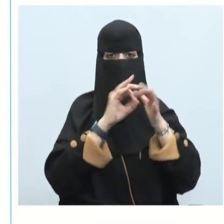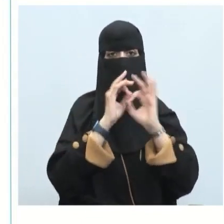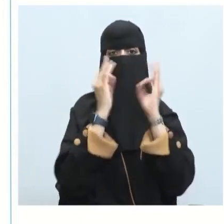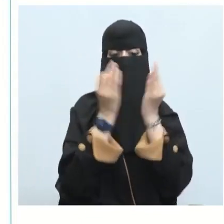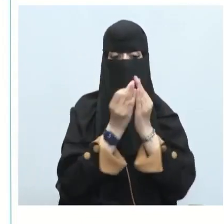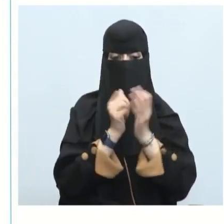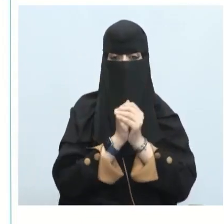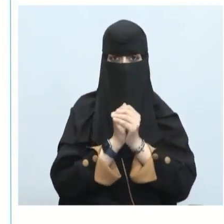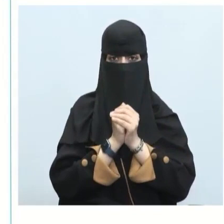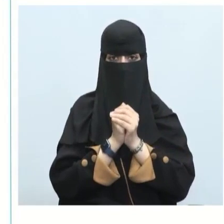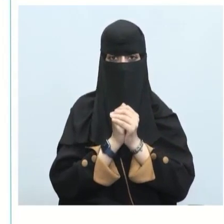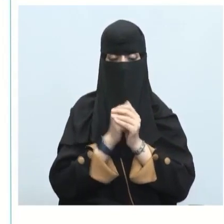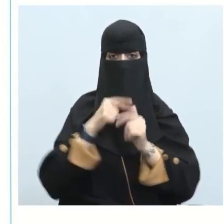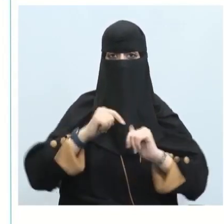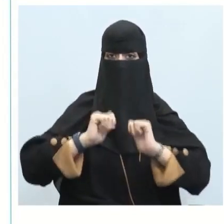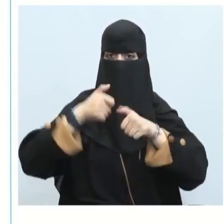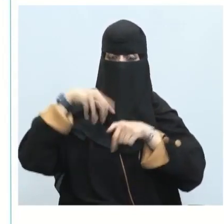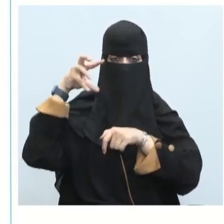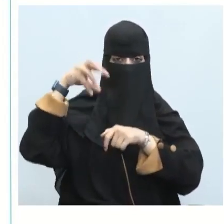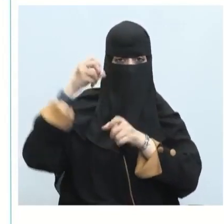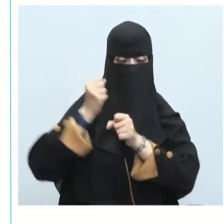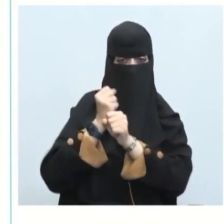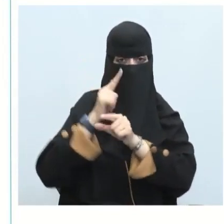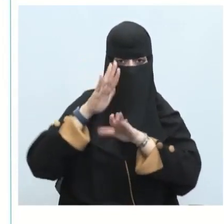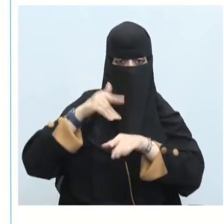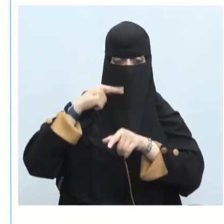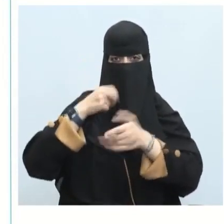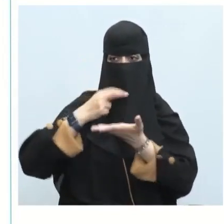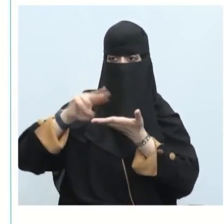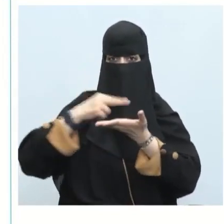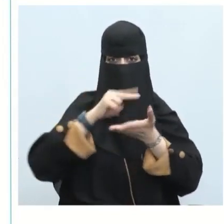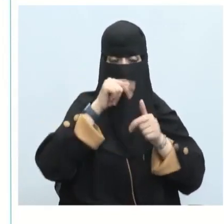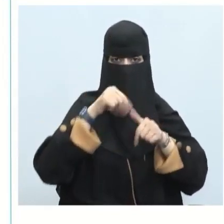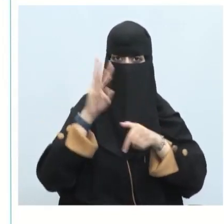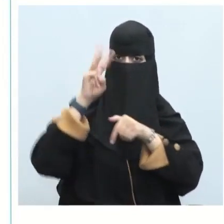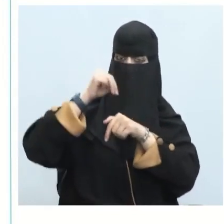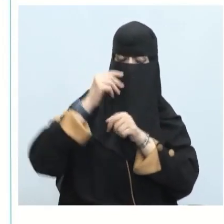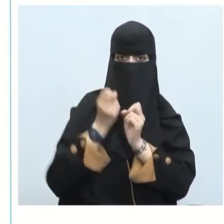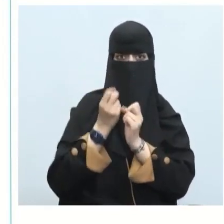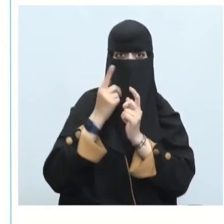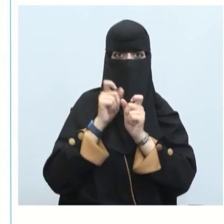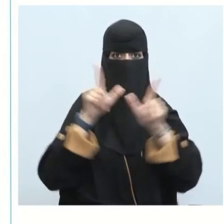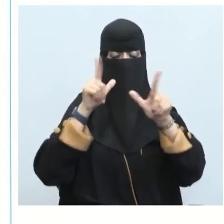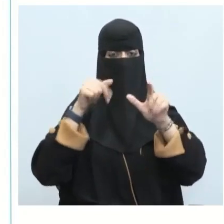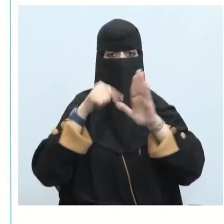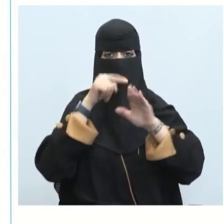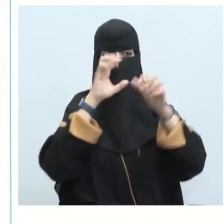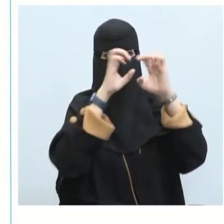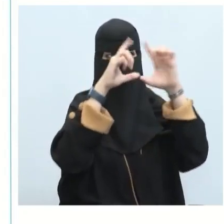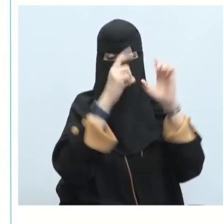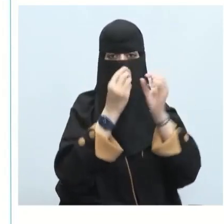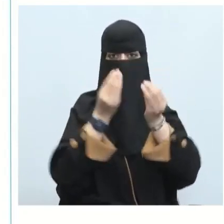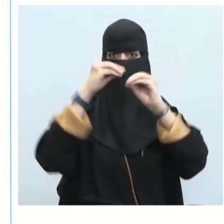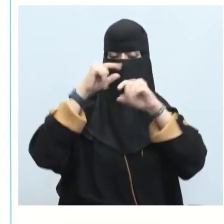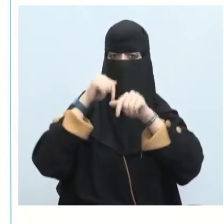الاجتماعي يمكن للشركات التي تستخدم وسائل التواصل الاجتماعي زياده الوعي بعلامتها التجاريه